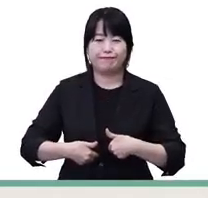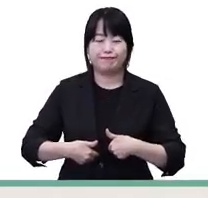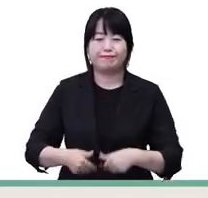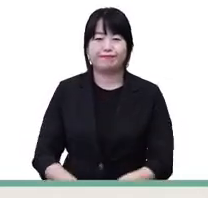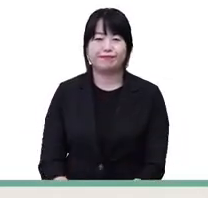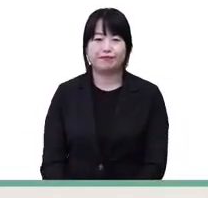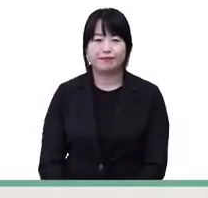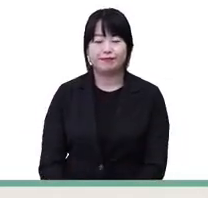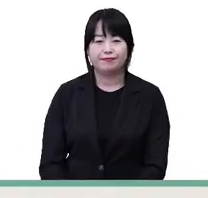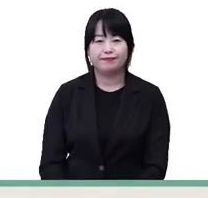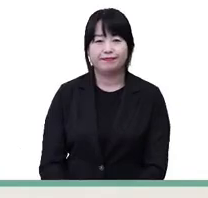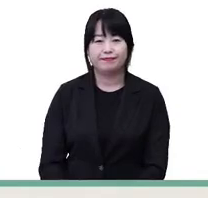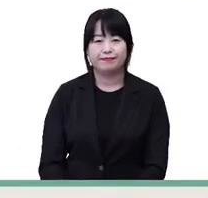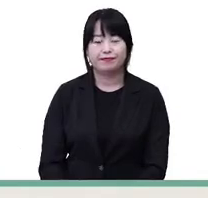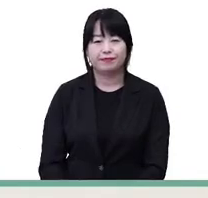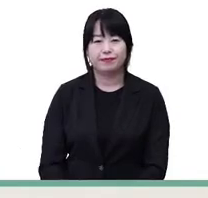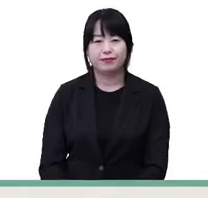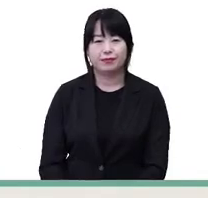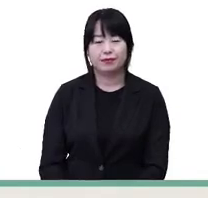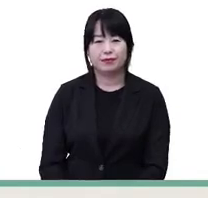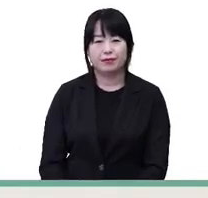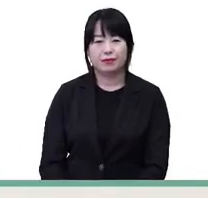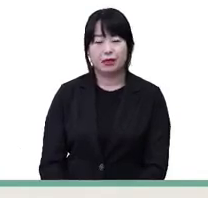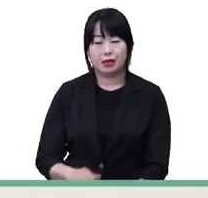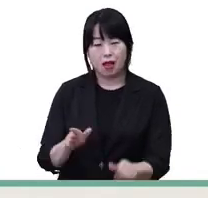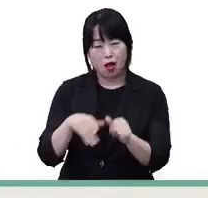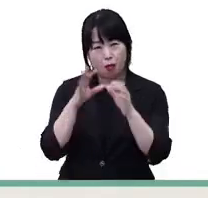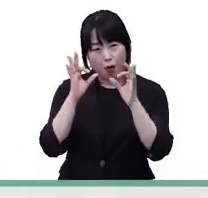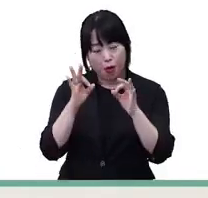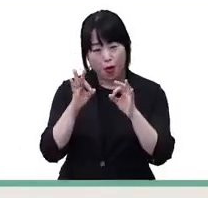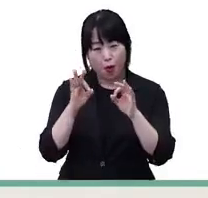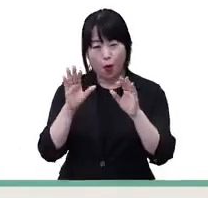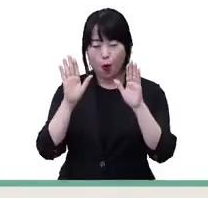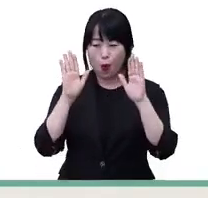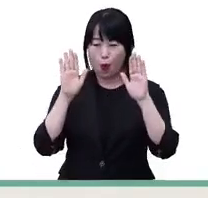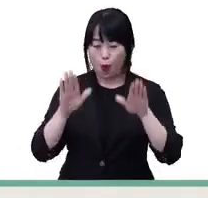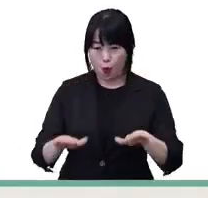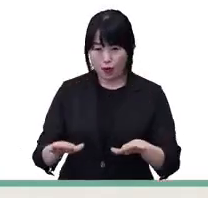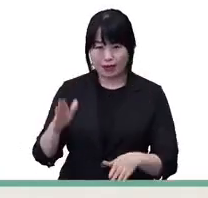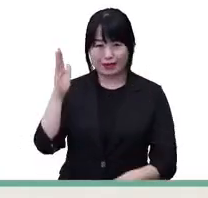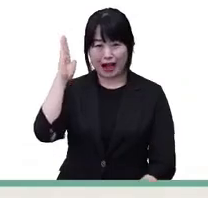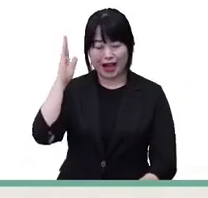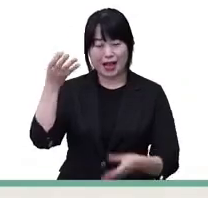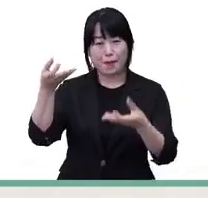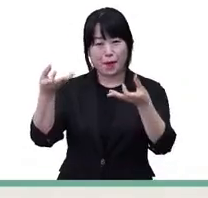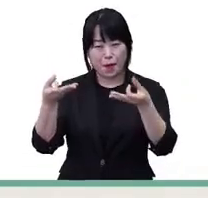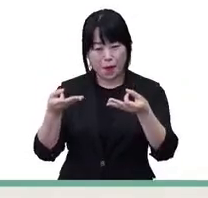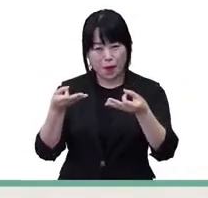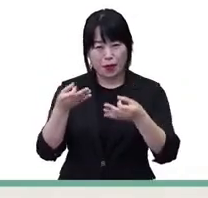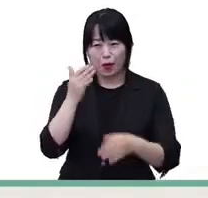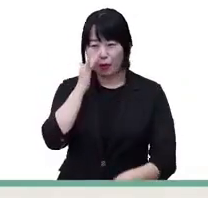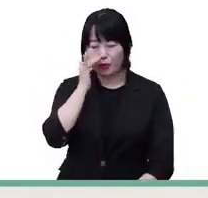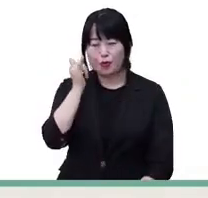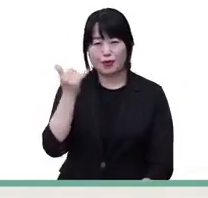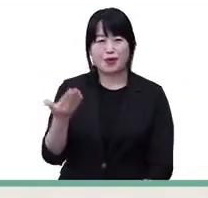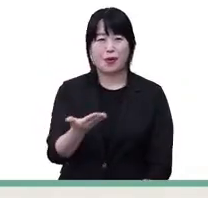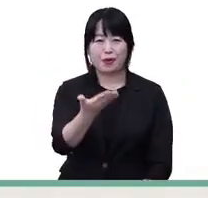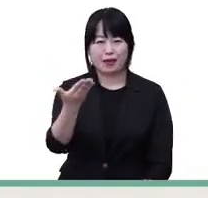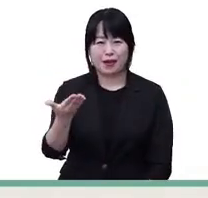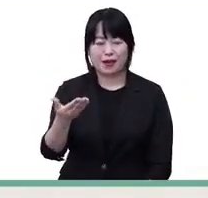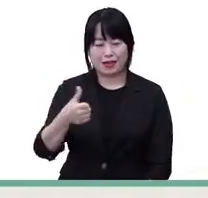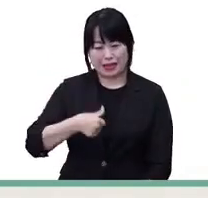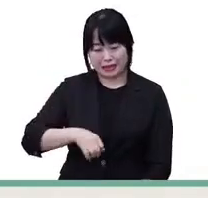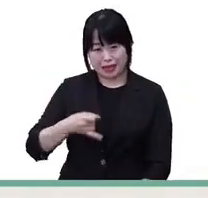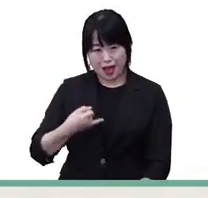그런 개념도 있습니다. 어떻게 보면 오늘의 이 강의를 들으신 분 부모님들이 우리 아이는 이미